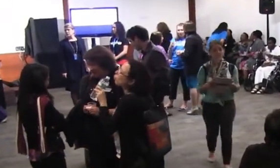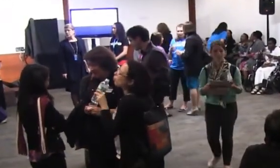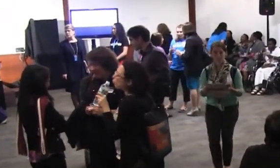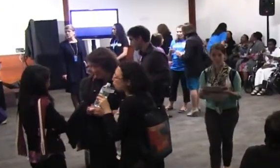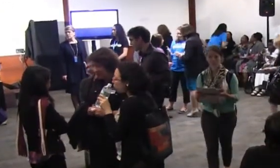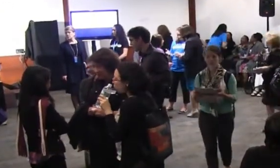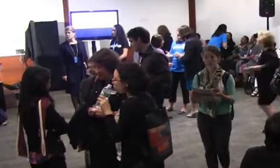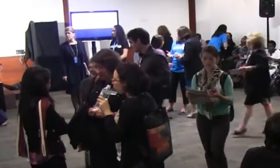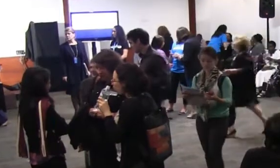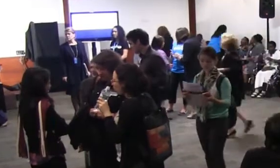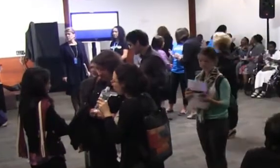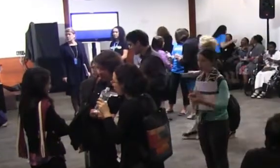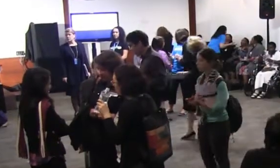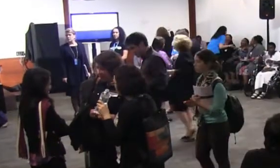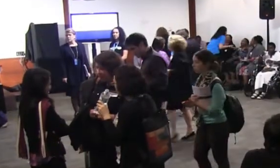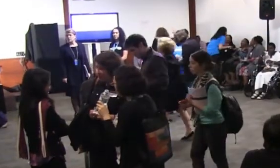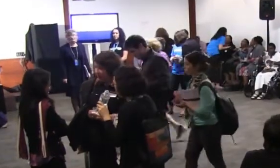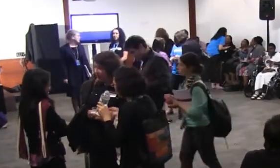ayé